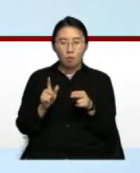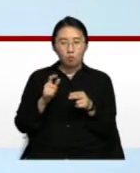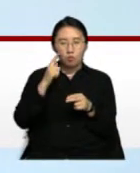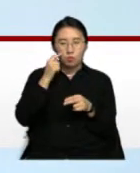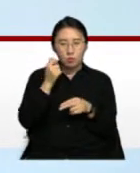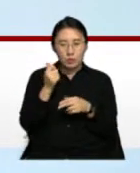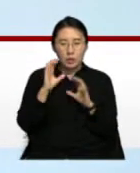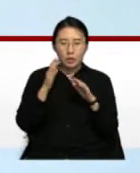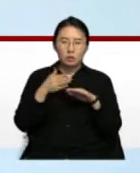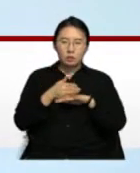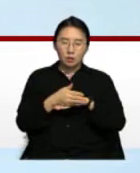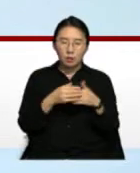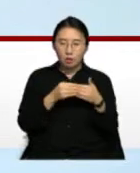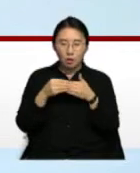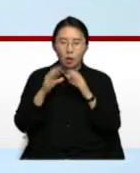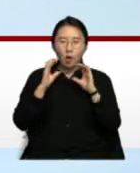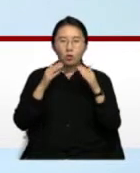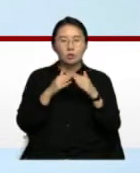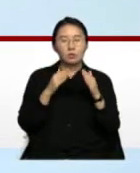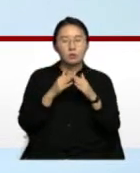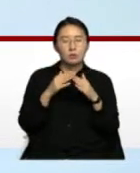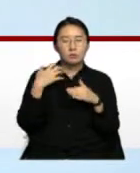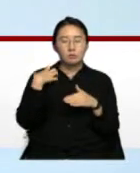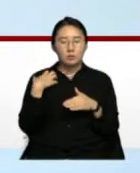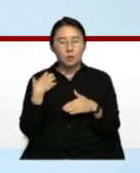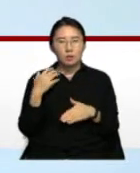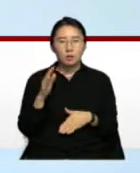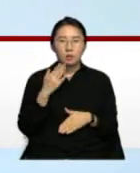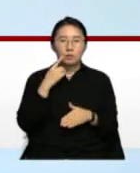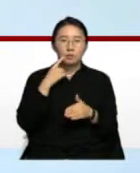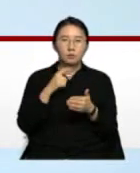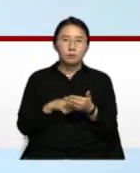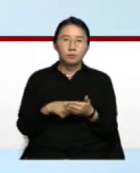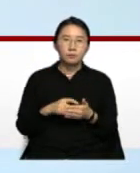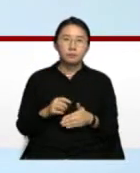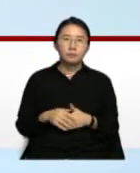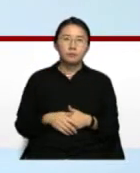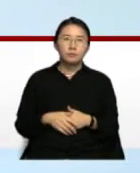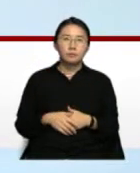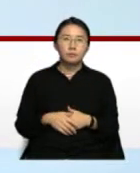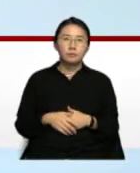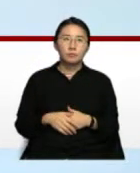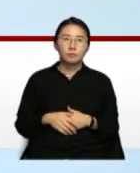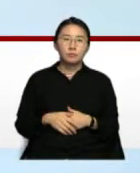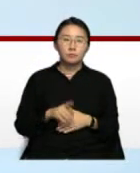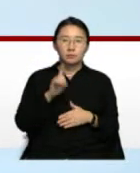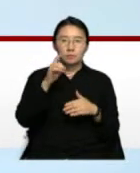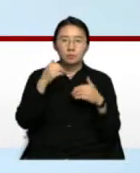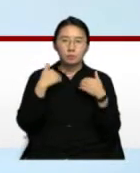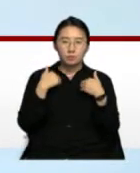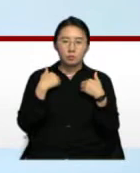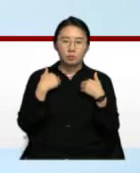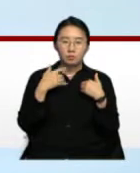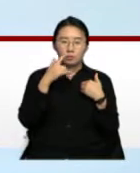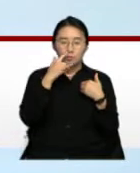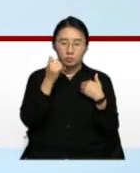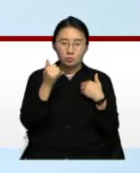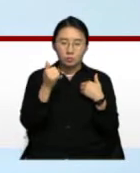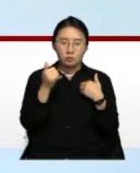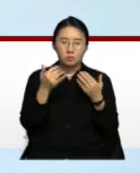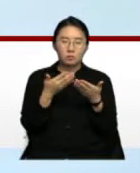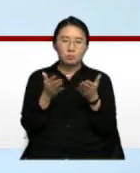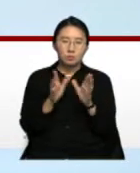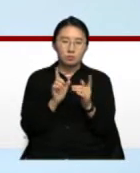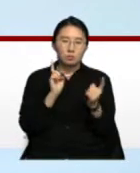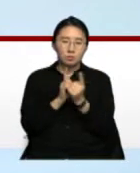주고 아이를 늦게 데려가자니 어린이집에서 눈칫밥을 먹기 십상입니다. 정부 부처 장차관이 학부모들을 만났는데